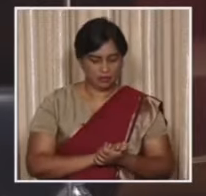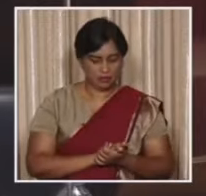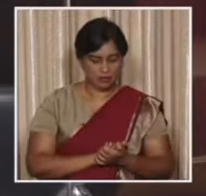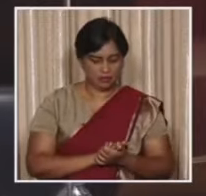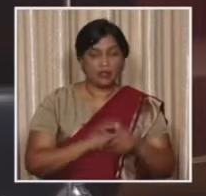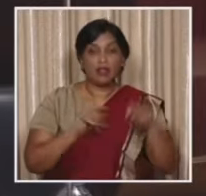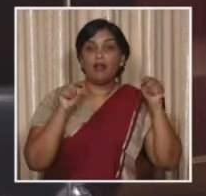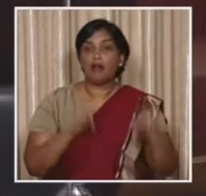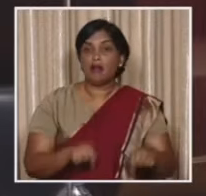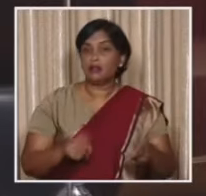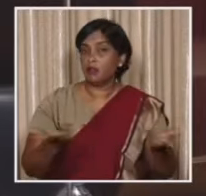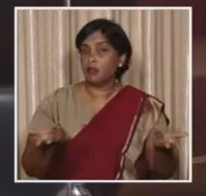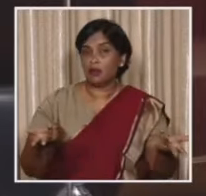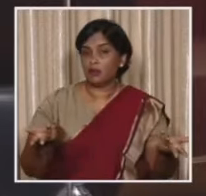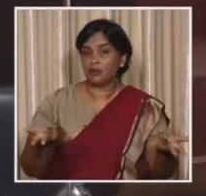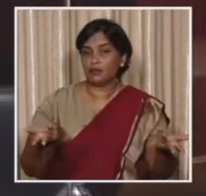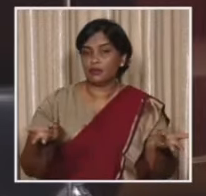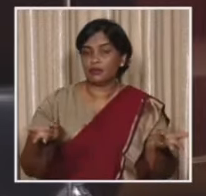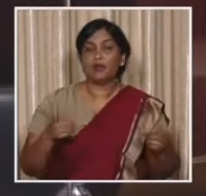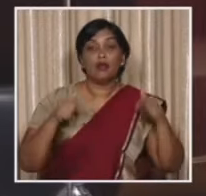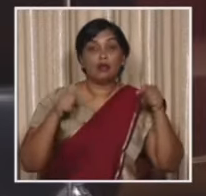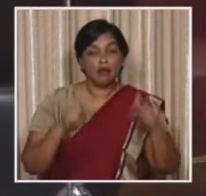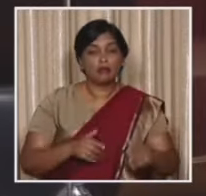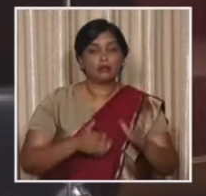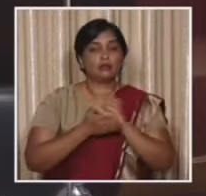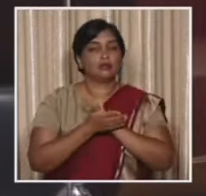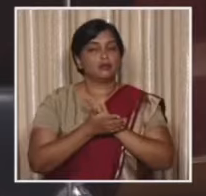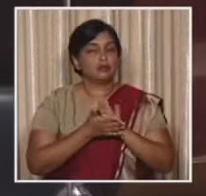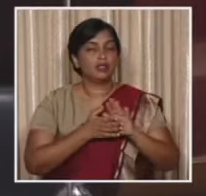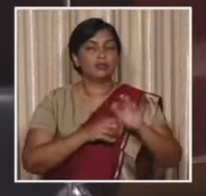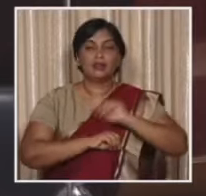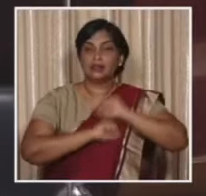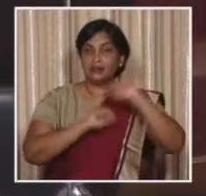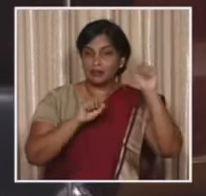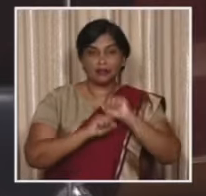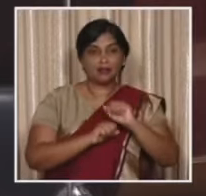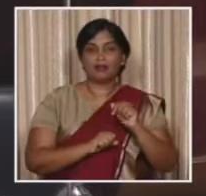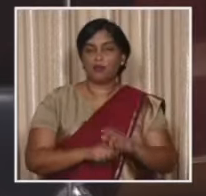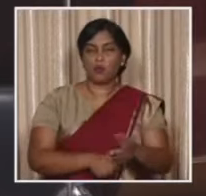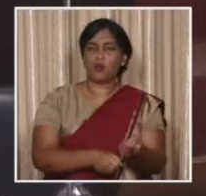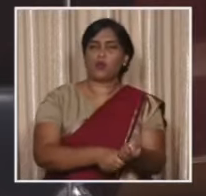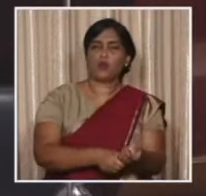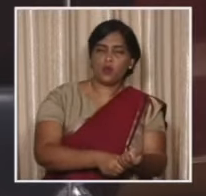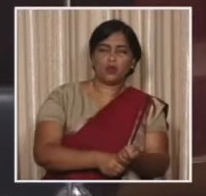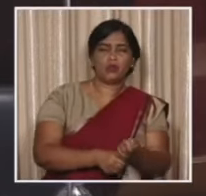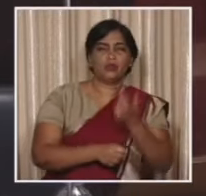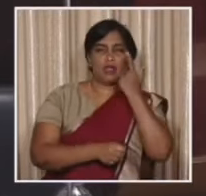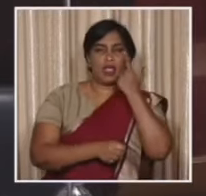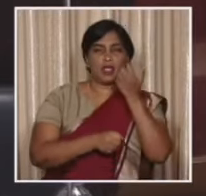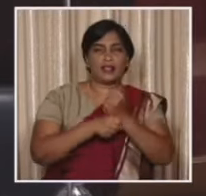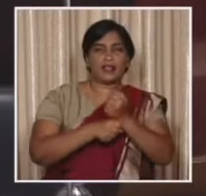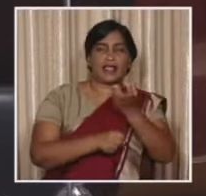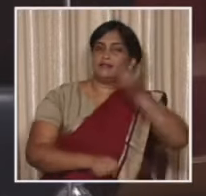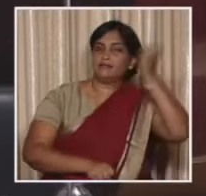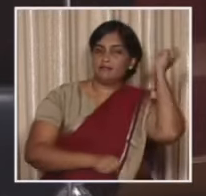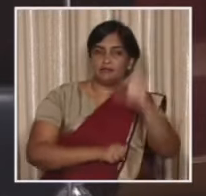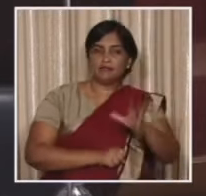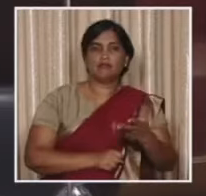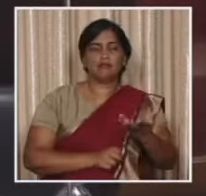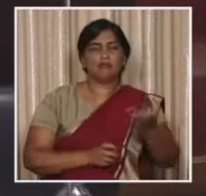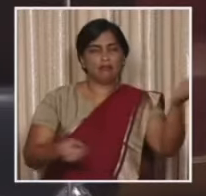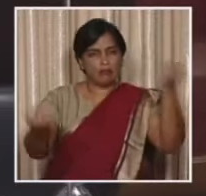අද මොකද්ද කරන්නේ? අද සාමකාමී විරෝධතා ව්‍යාපාරයකට පහර දීලා කඳුළු ඇස් ගැව්වා. අපිටත්